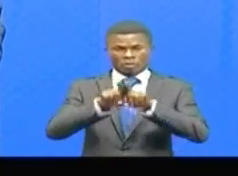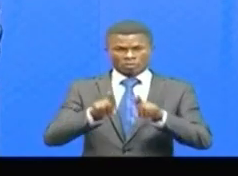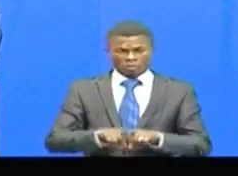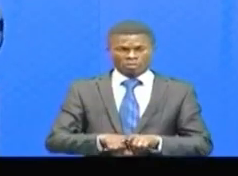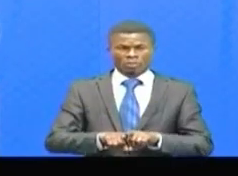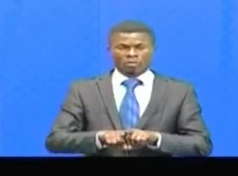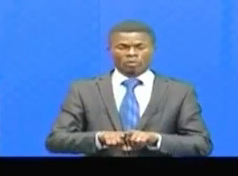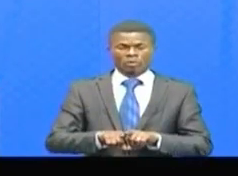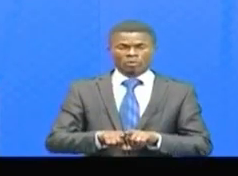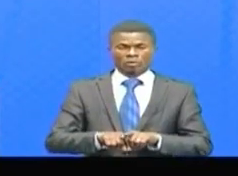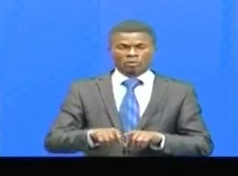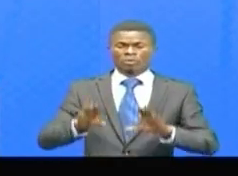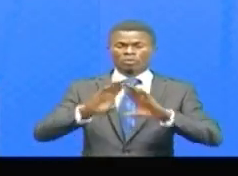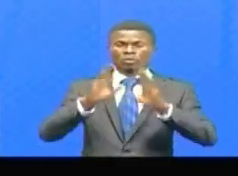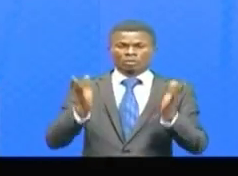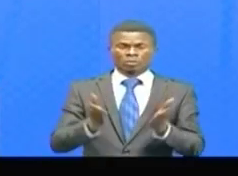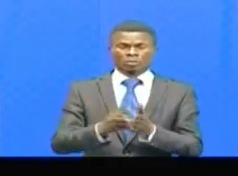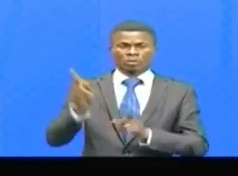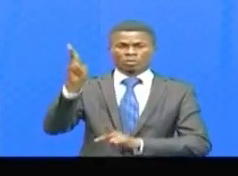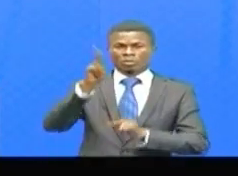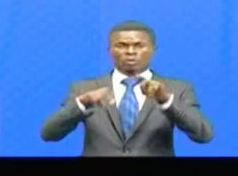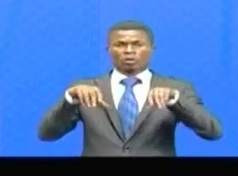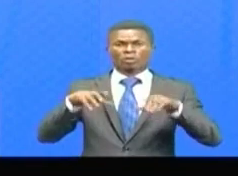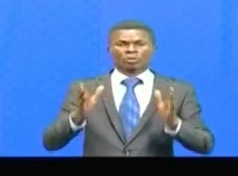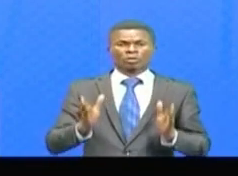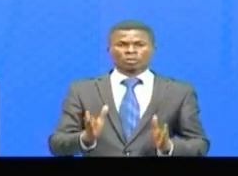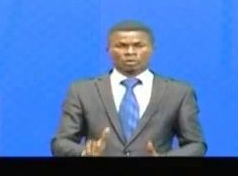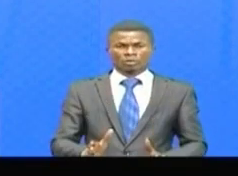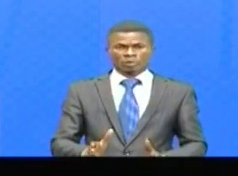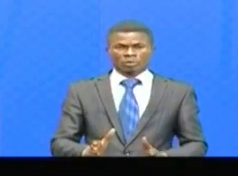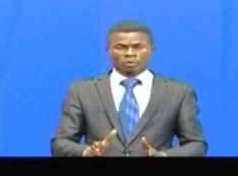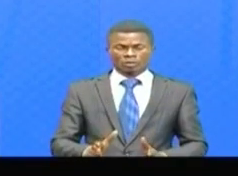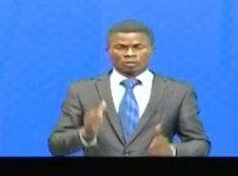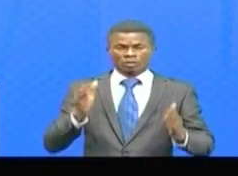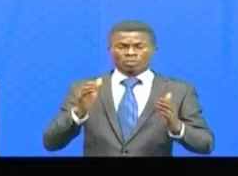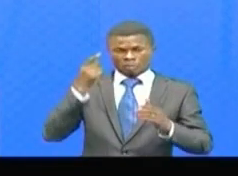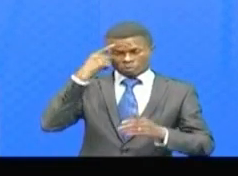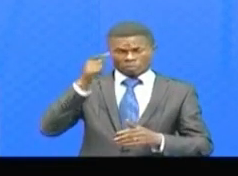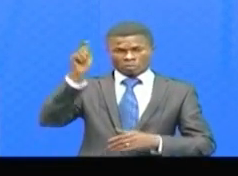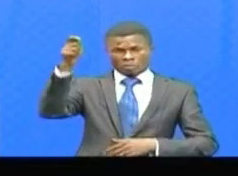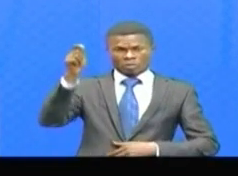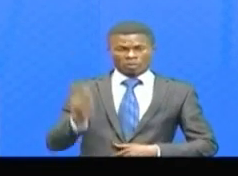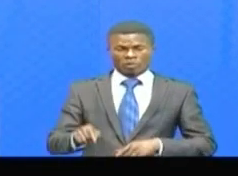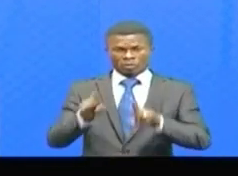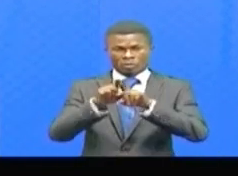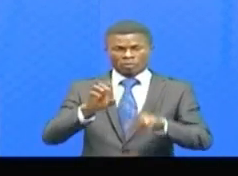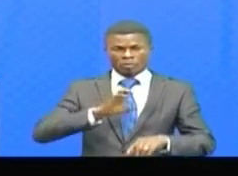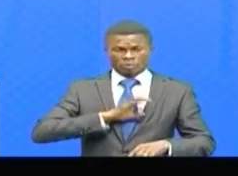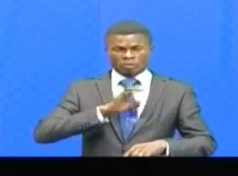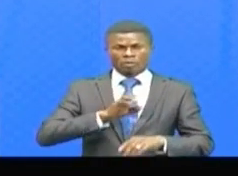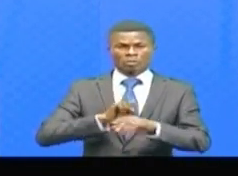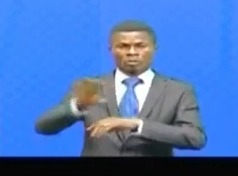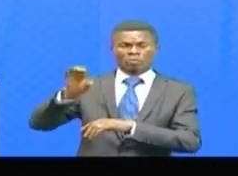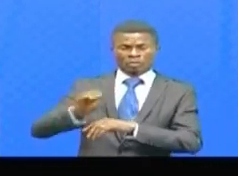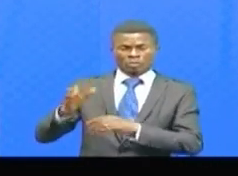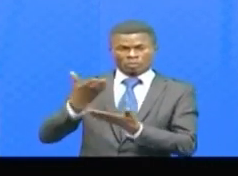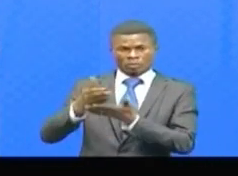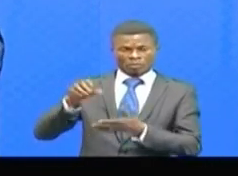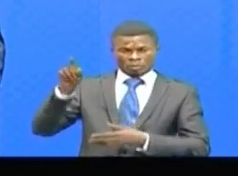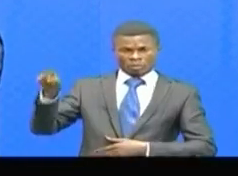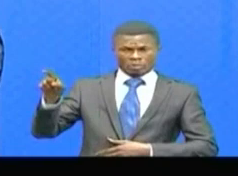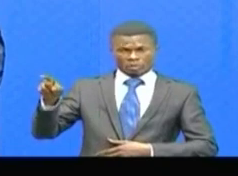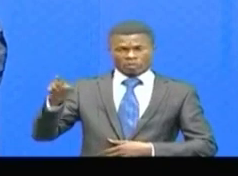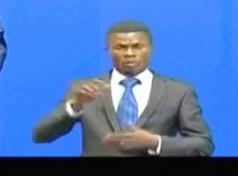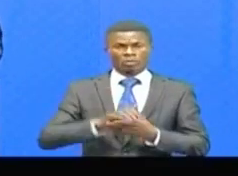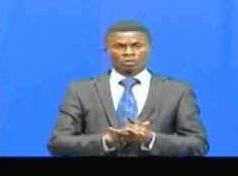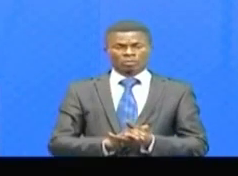celui de toute la population congolaise, à nos forces armées et à la police déployée dans cette zone.